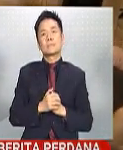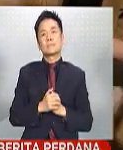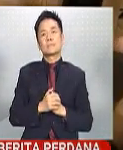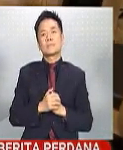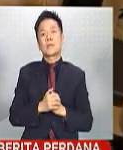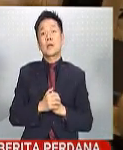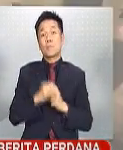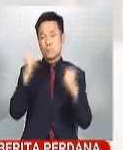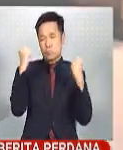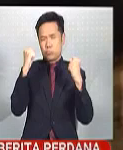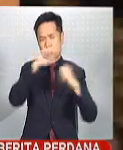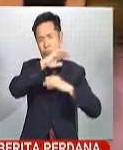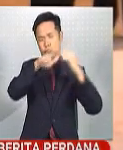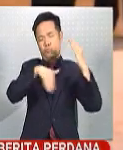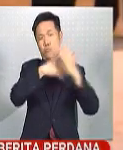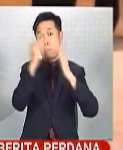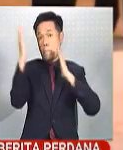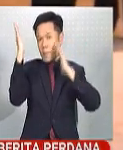persekutuan Malaysia.